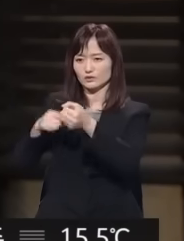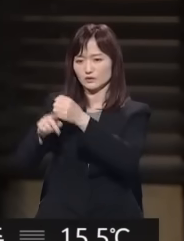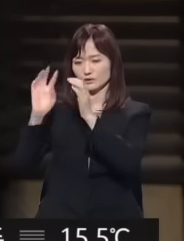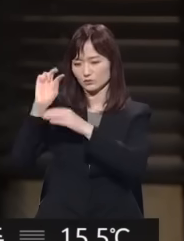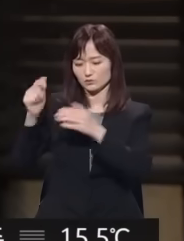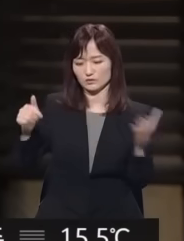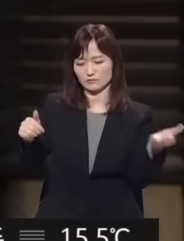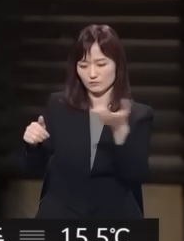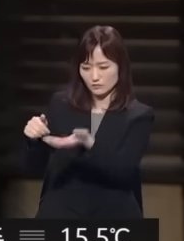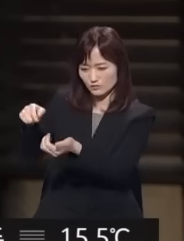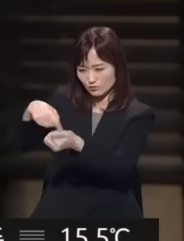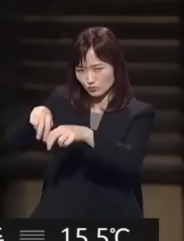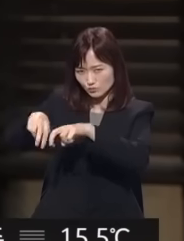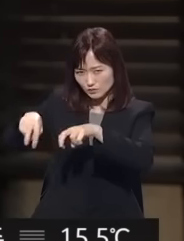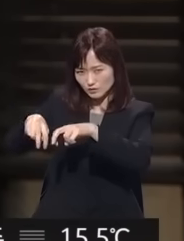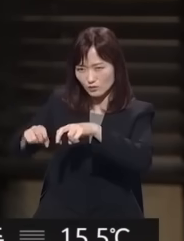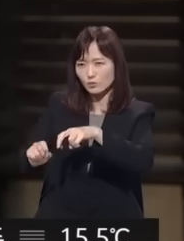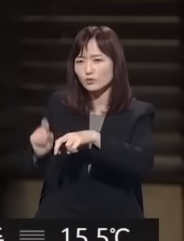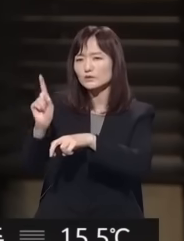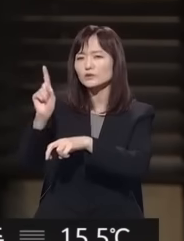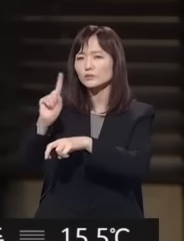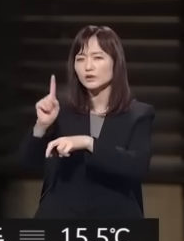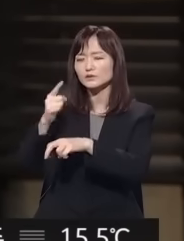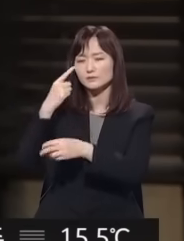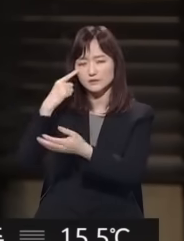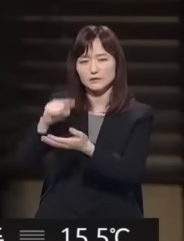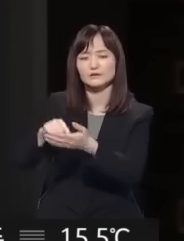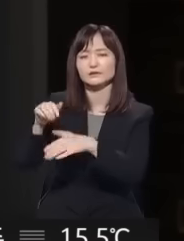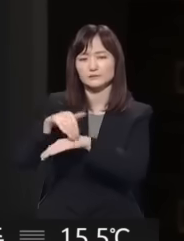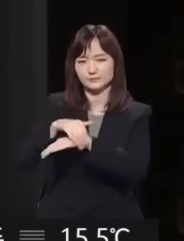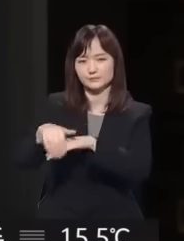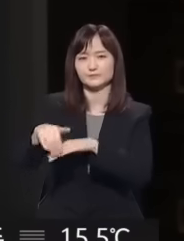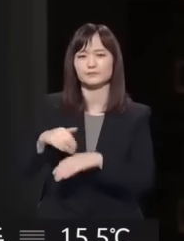정확한 사연을 밝힐 그런 계획입니다